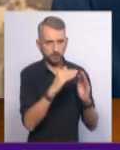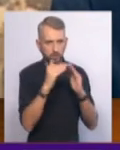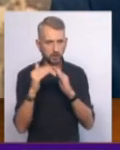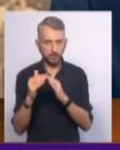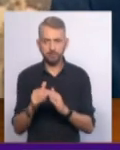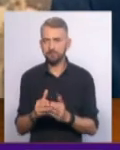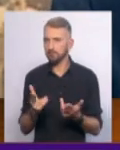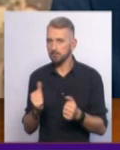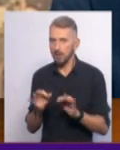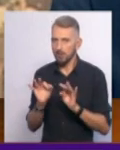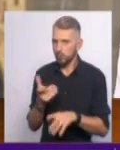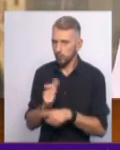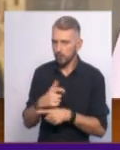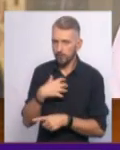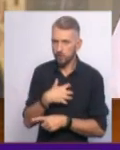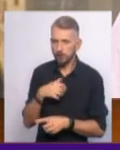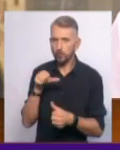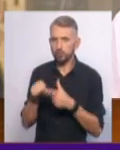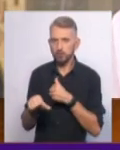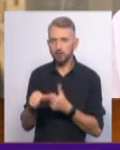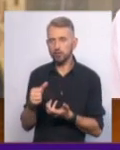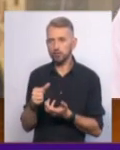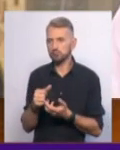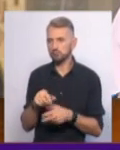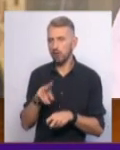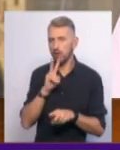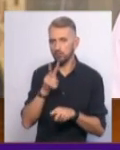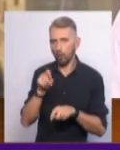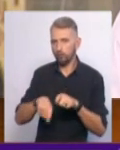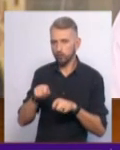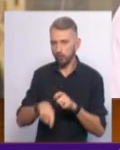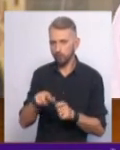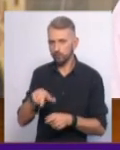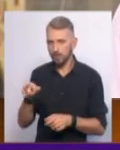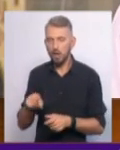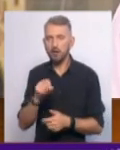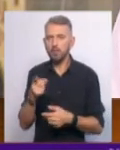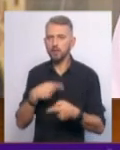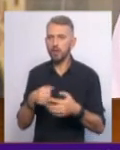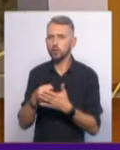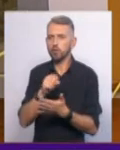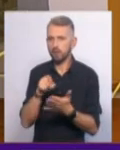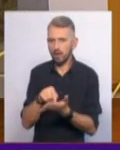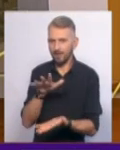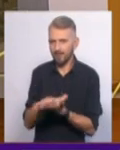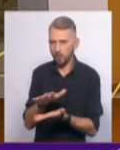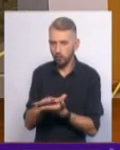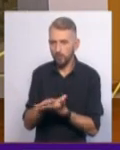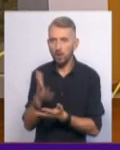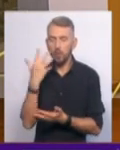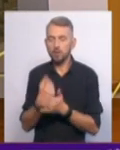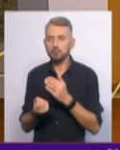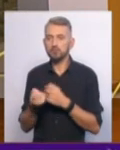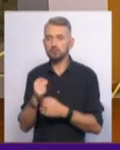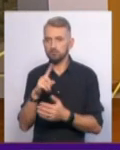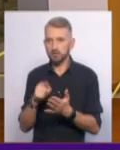що безумовно, так само є дуже важливим, особливо з точки зору контролю мешканців. А повертаючись до питання загазованості, зазвичай, коли стали подібні питання,